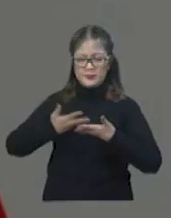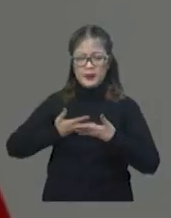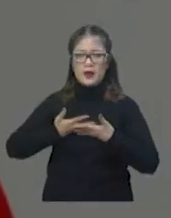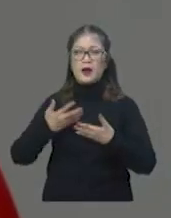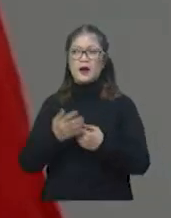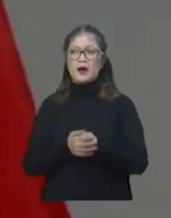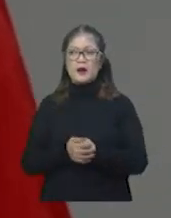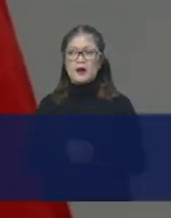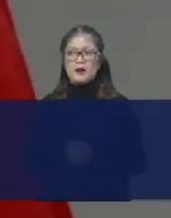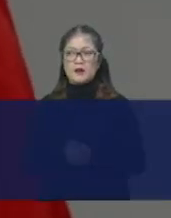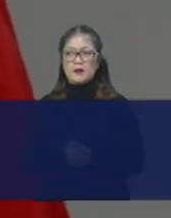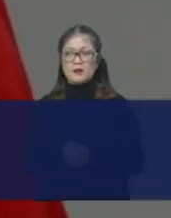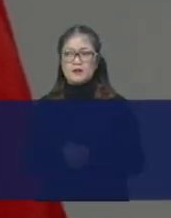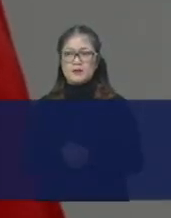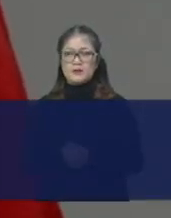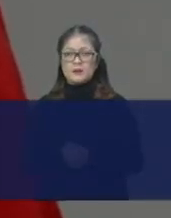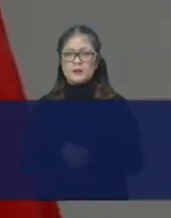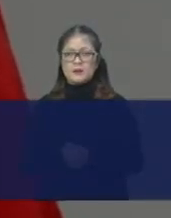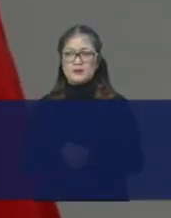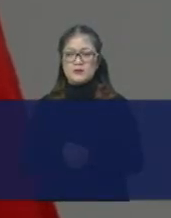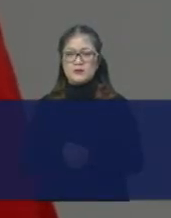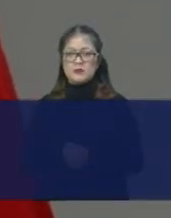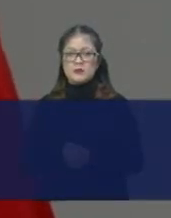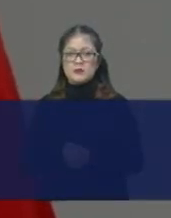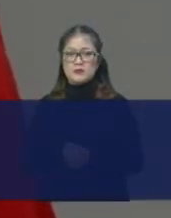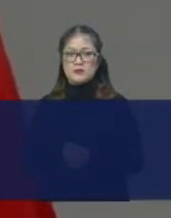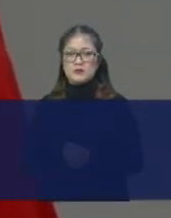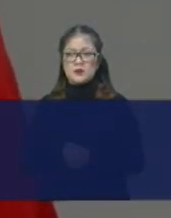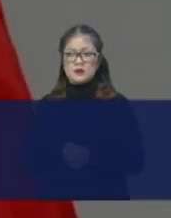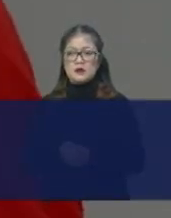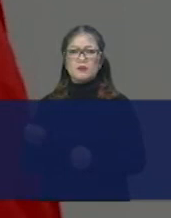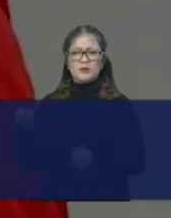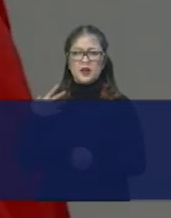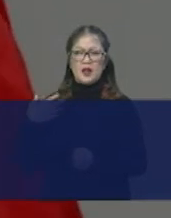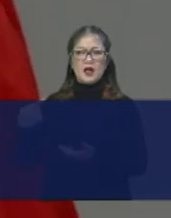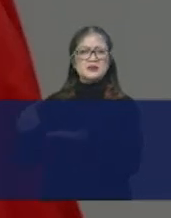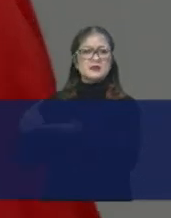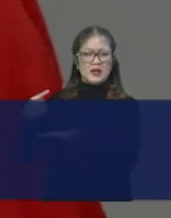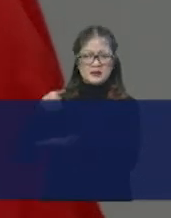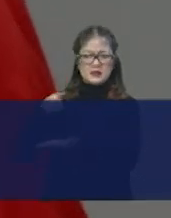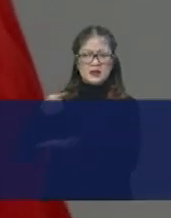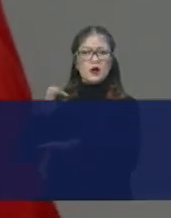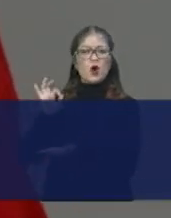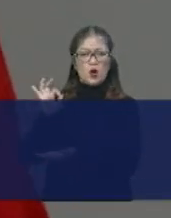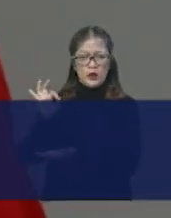Tentu itu sebagai kader saya taat, dan tadi diberikan sanksi lisan, tentu ini bagian dari komunikasi publik